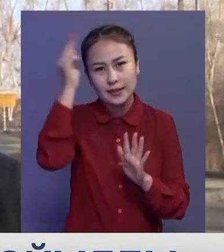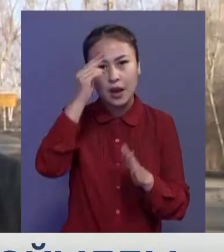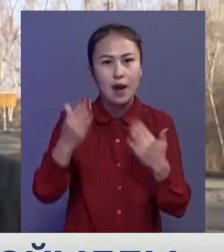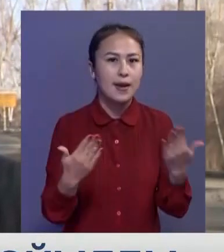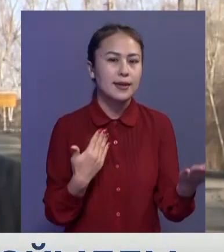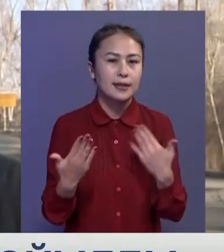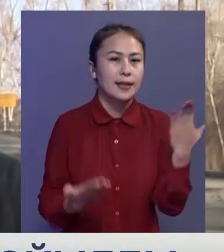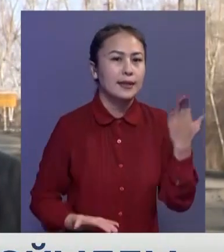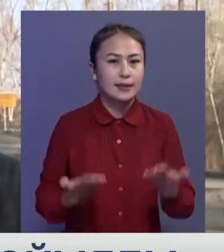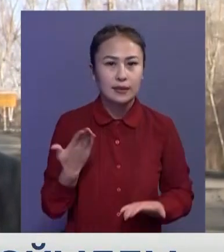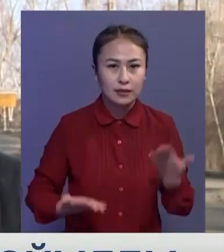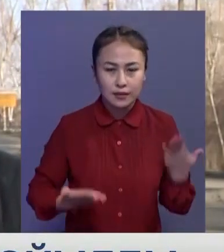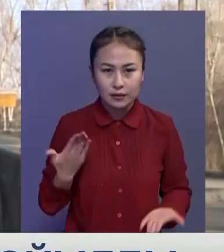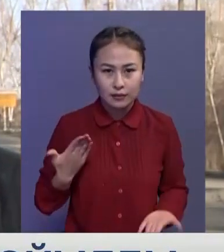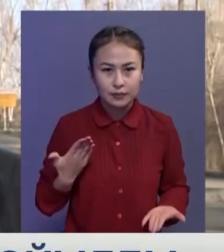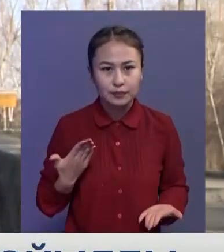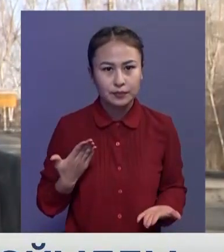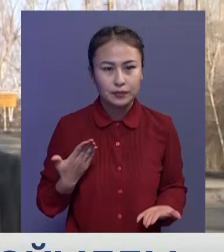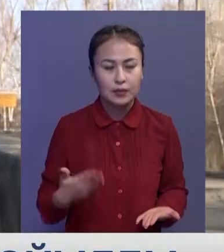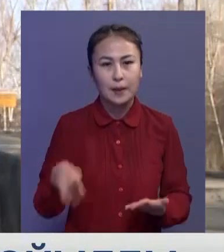арасында егерде